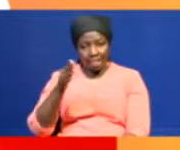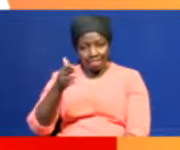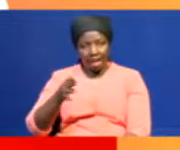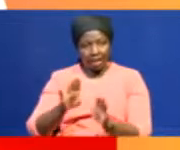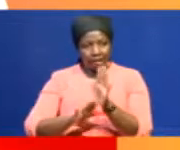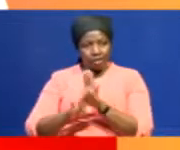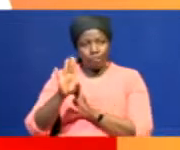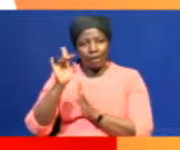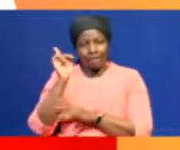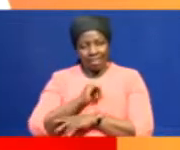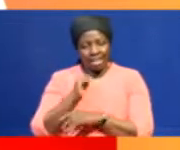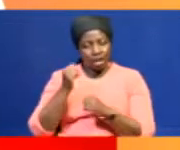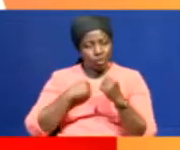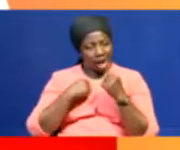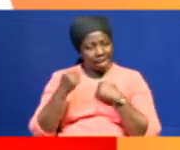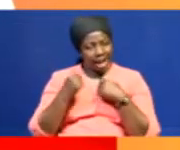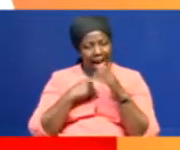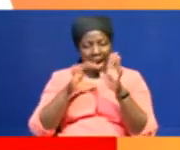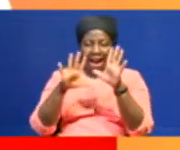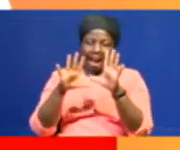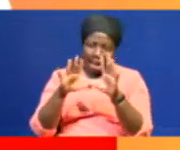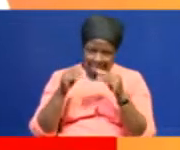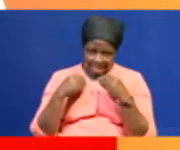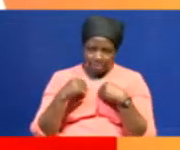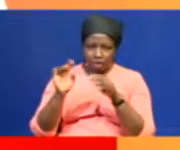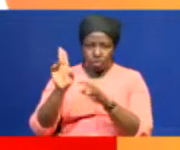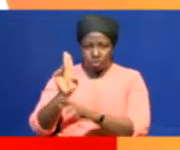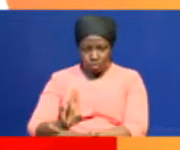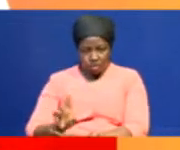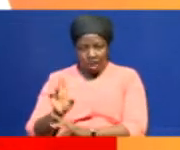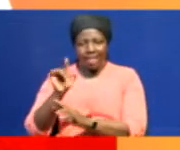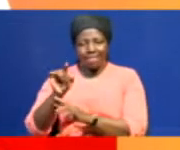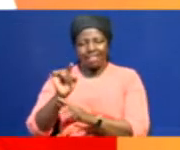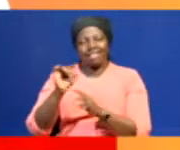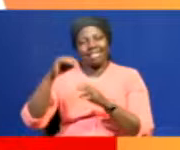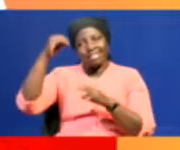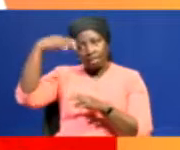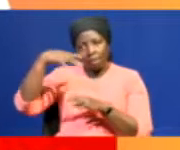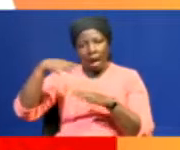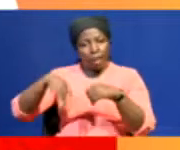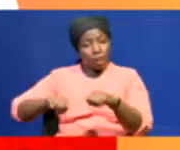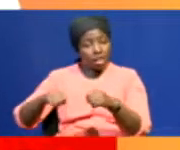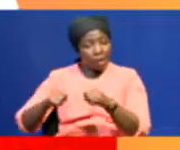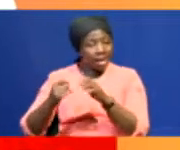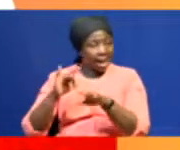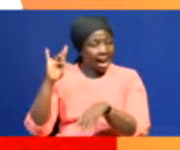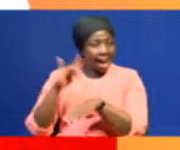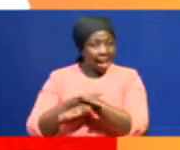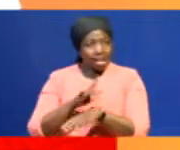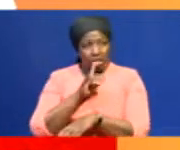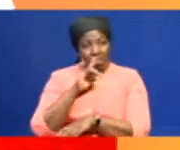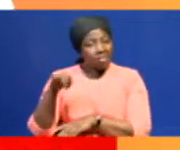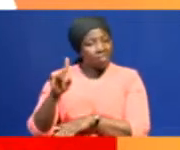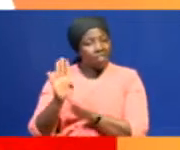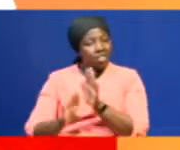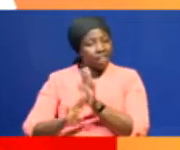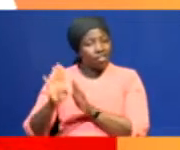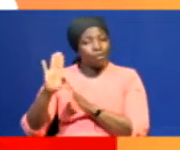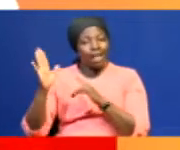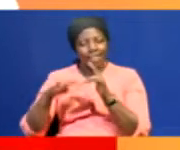sana. Rwanda ilikumbatia mambo ya stima mapema, hizi pikipiki za stima mapema. Sasa wako mbele yetu